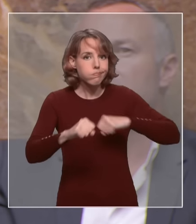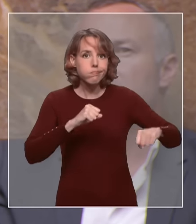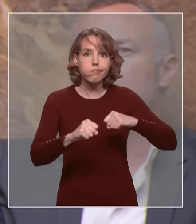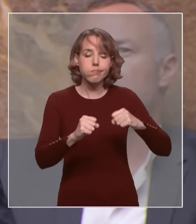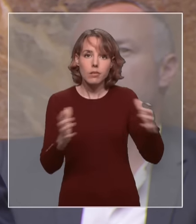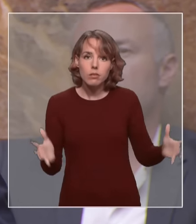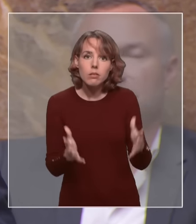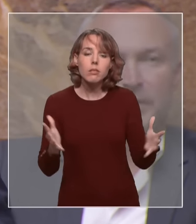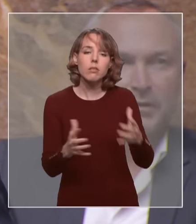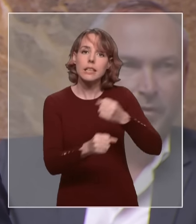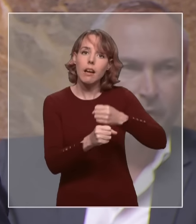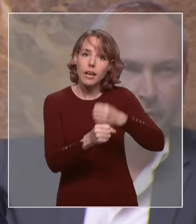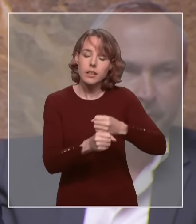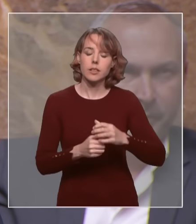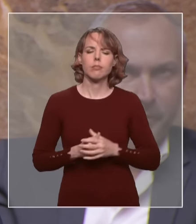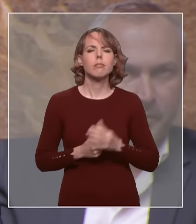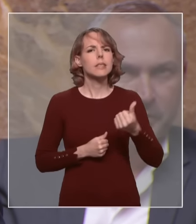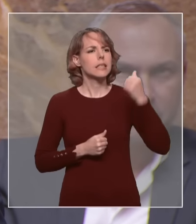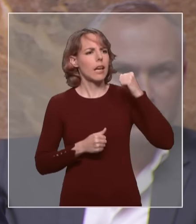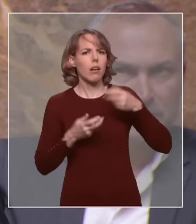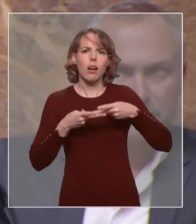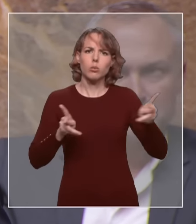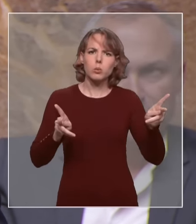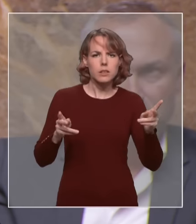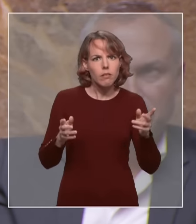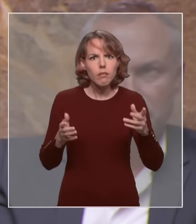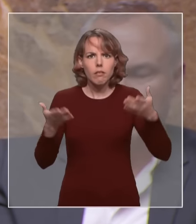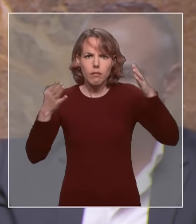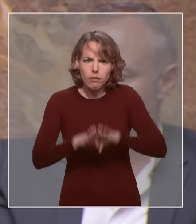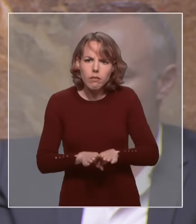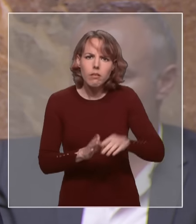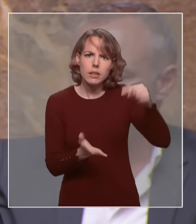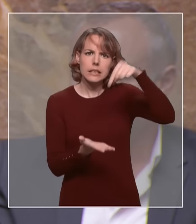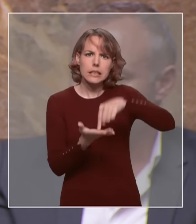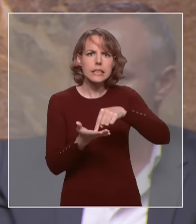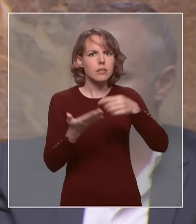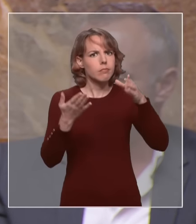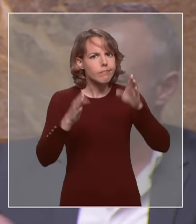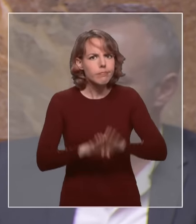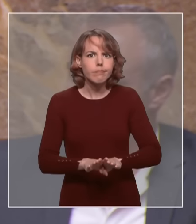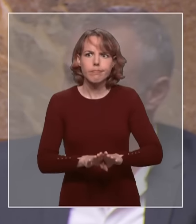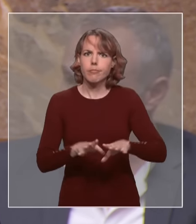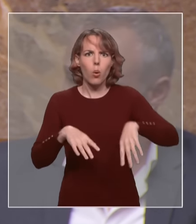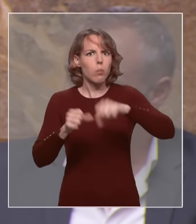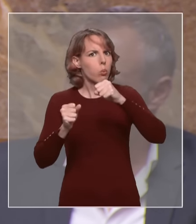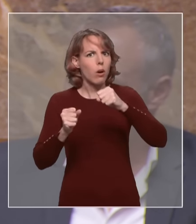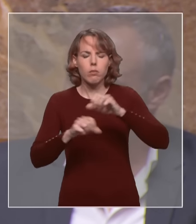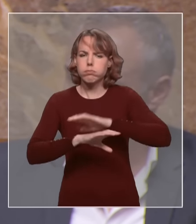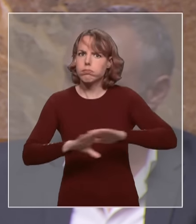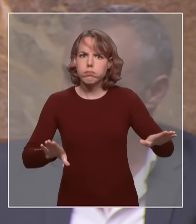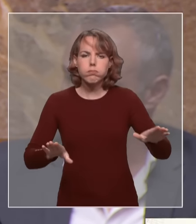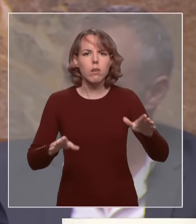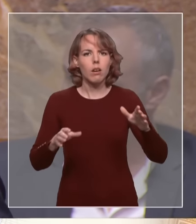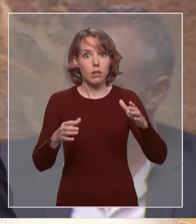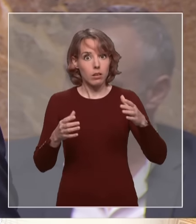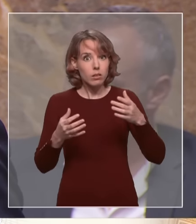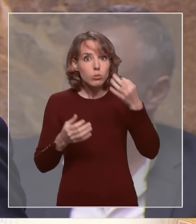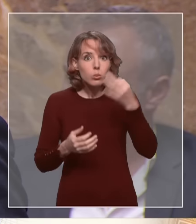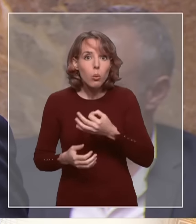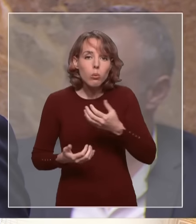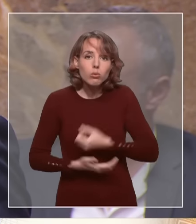D'une part, nous avons les annonces hier de pertes d'emplois, de fermetures de sites et de magasins. Nous avons un taux de chômage qui ne baisse plus et dont